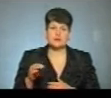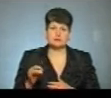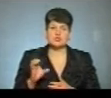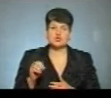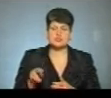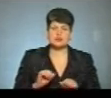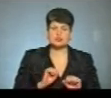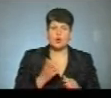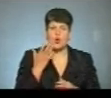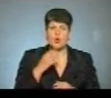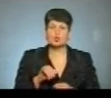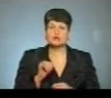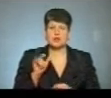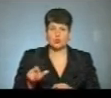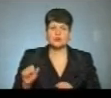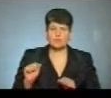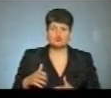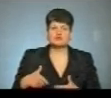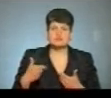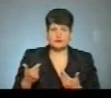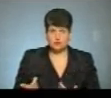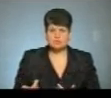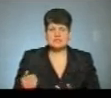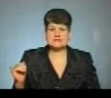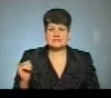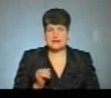куди люди можуть звернутися. І, власне,